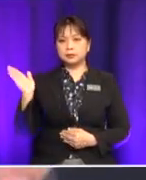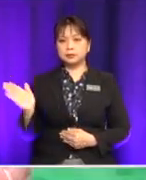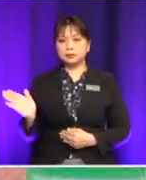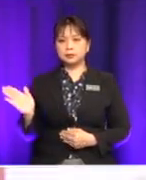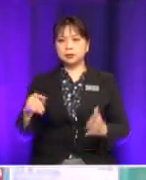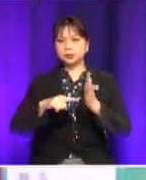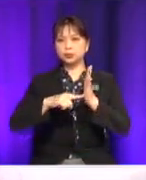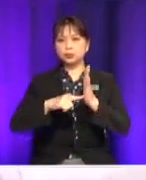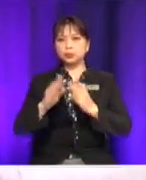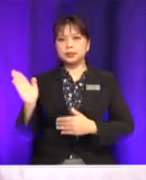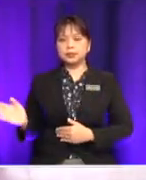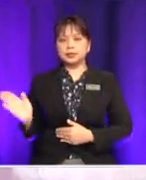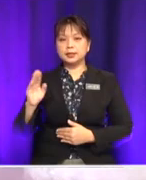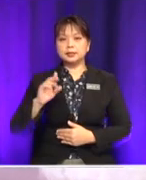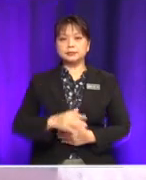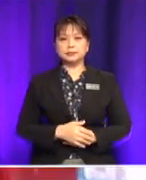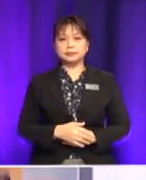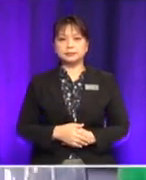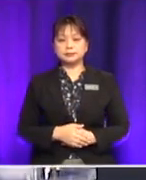ada yang lebih